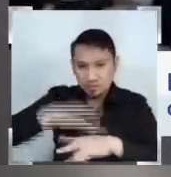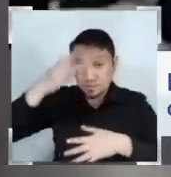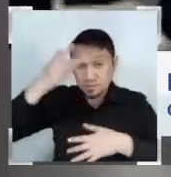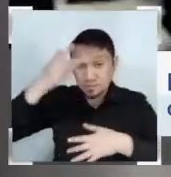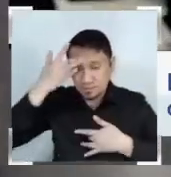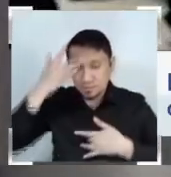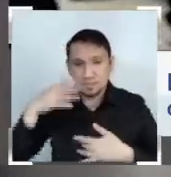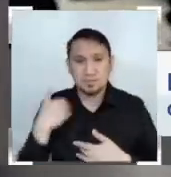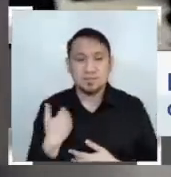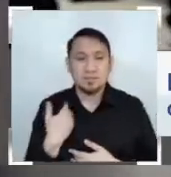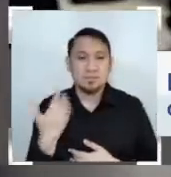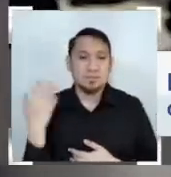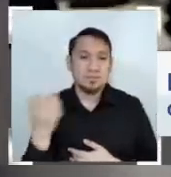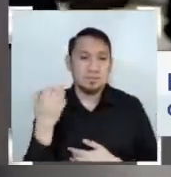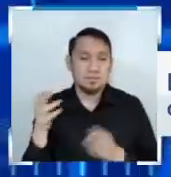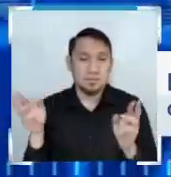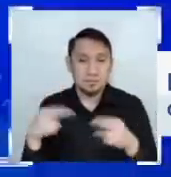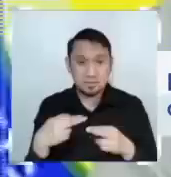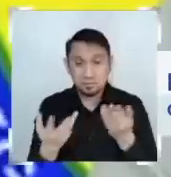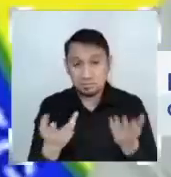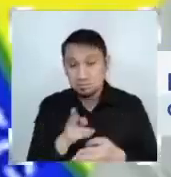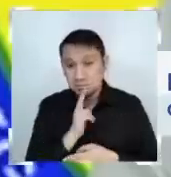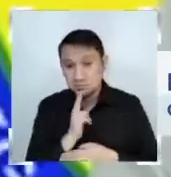para matutukan agad ang mga hinihinalang tinamaan ng dengue.